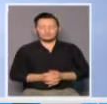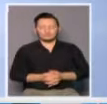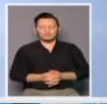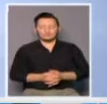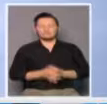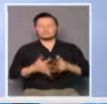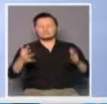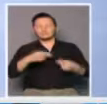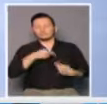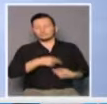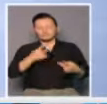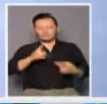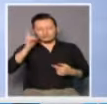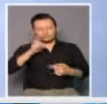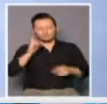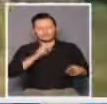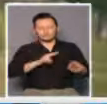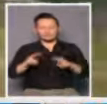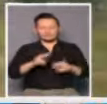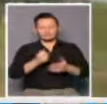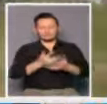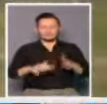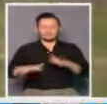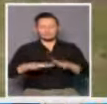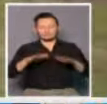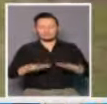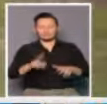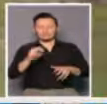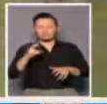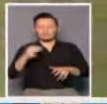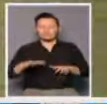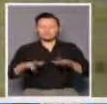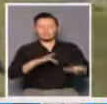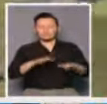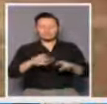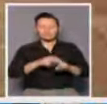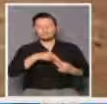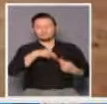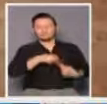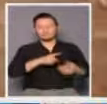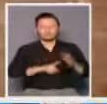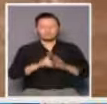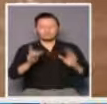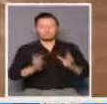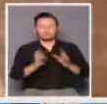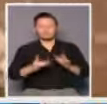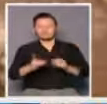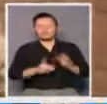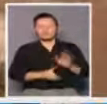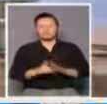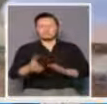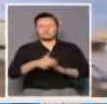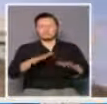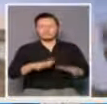Большую роль играют пограничники в охране ценных природных ресурсов на Каспийском море. Они вносят свой вклад в сохранение видов рыбы,